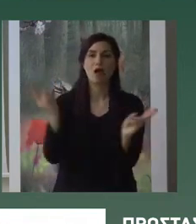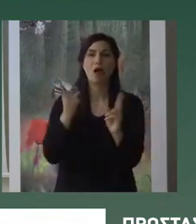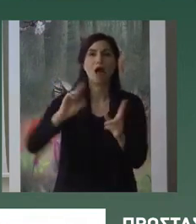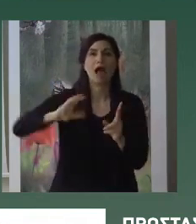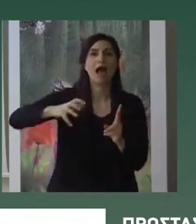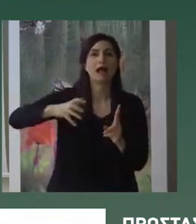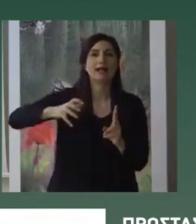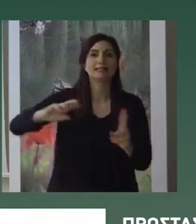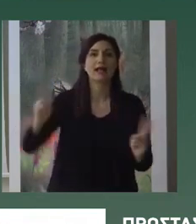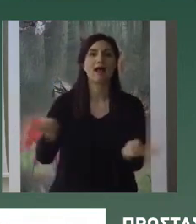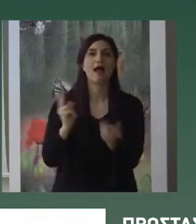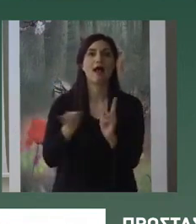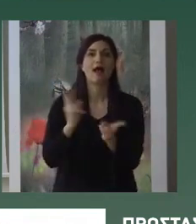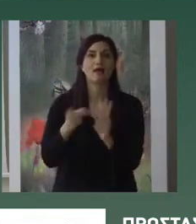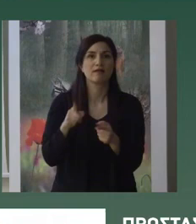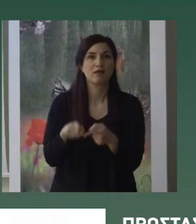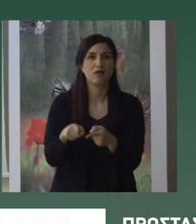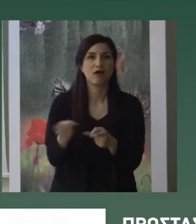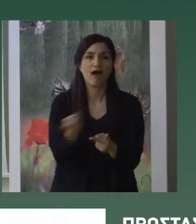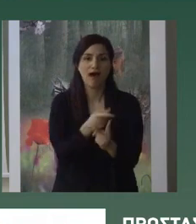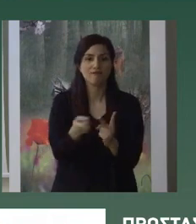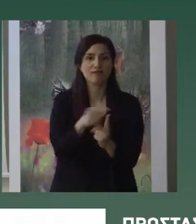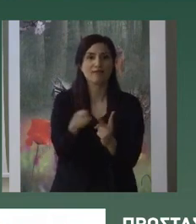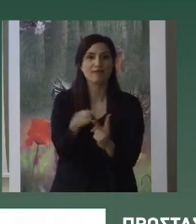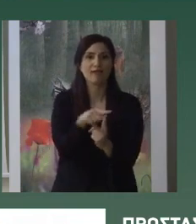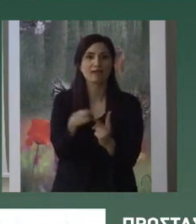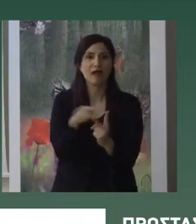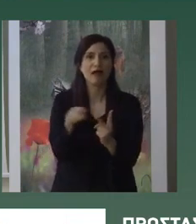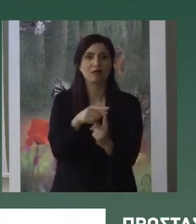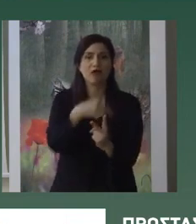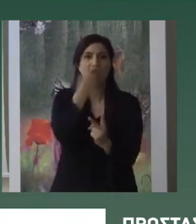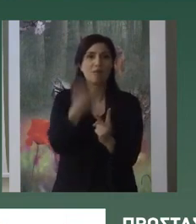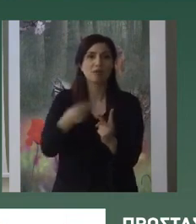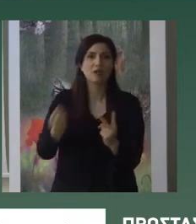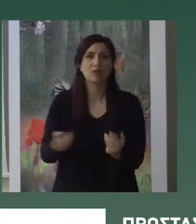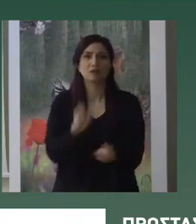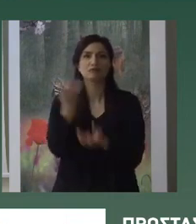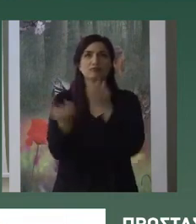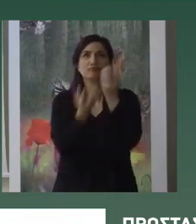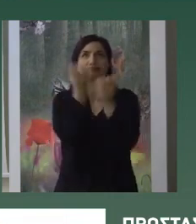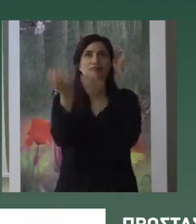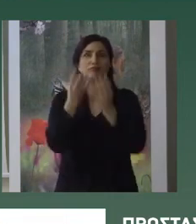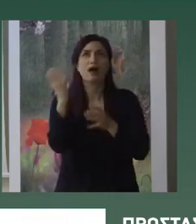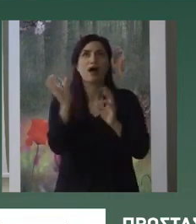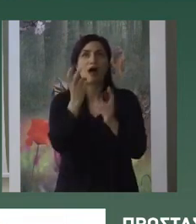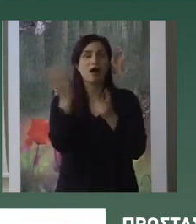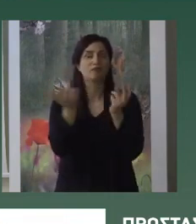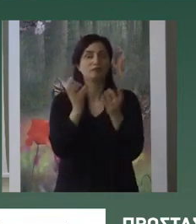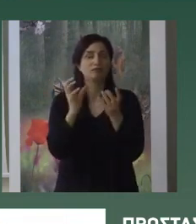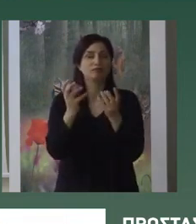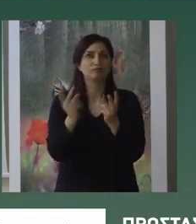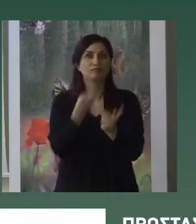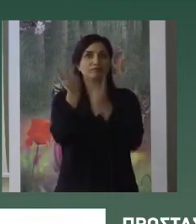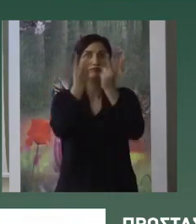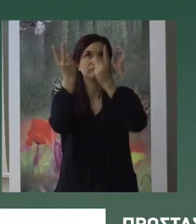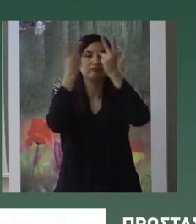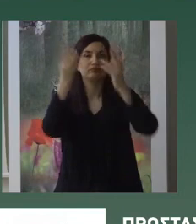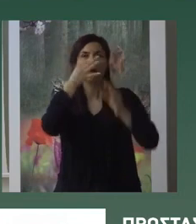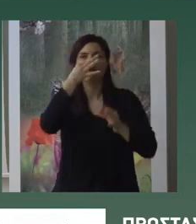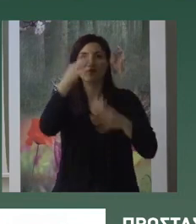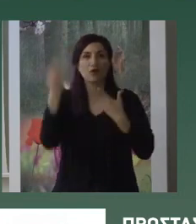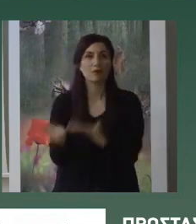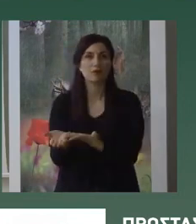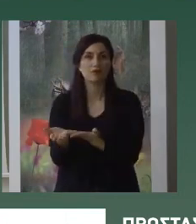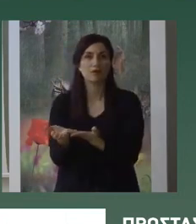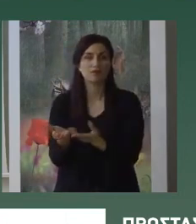ορυκτά καύσιμα τα οποία προκαλούν με την καύση τους τις εκπομπές των αερίων εκείνων που προκαλούν την κλιματική κρίση. Το δεύτερο είναι μια καλύτερη διαχείριση των